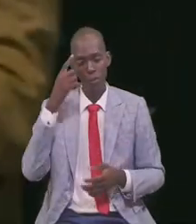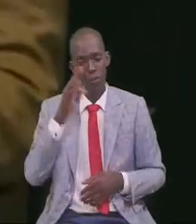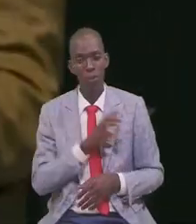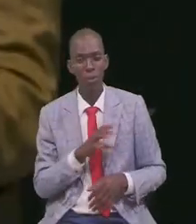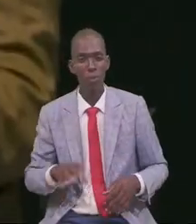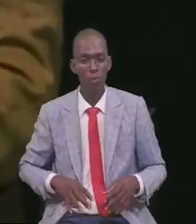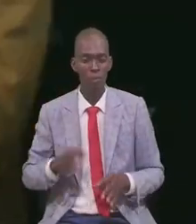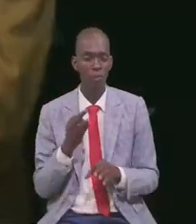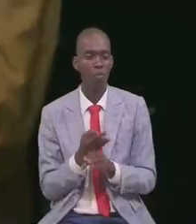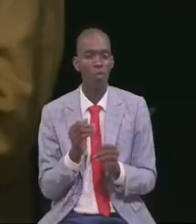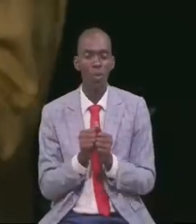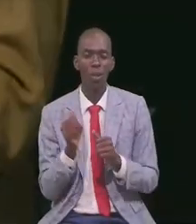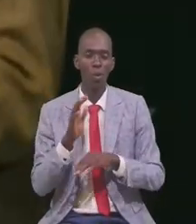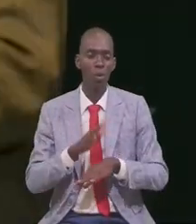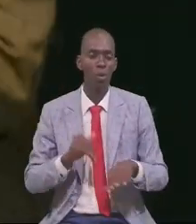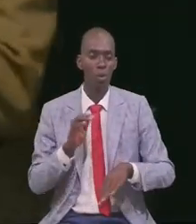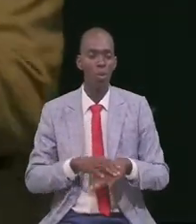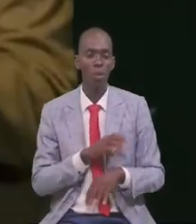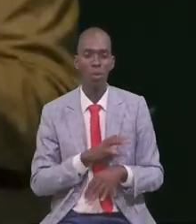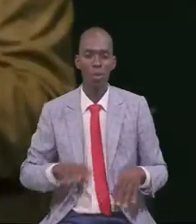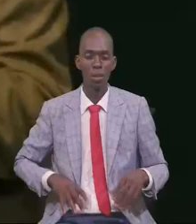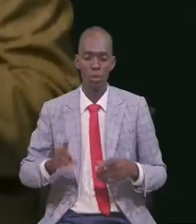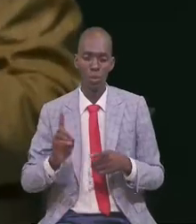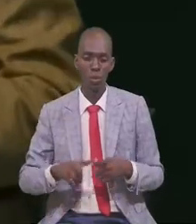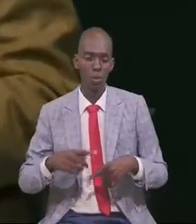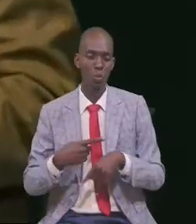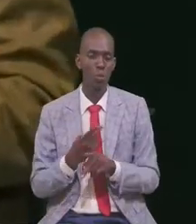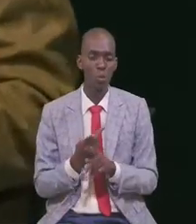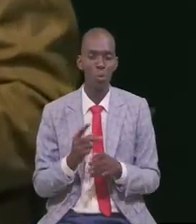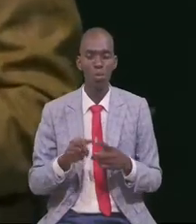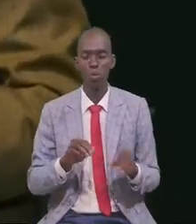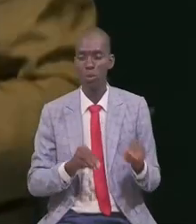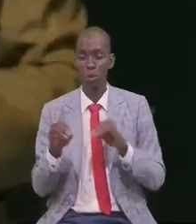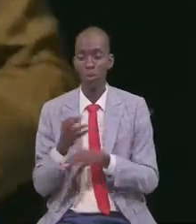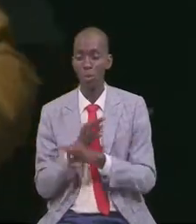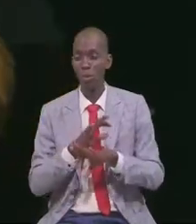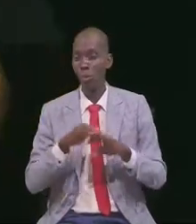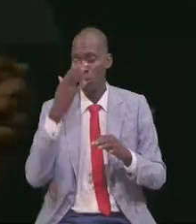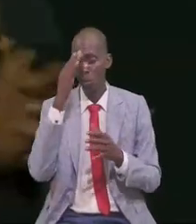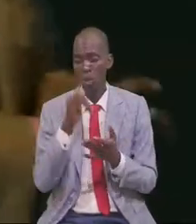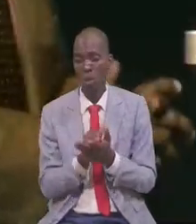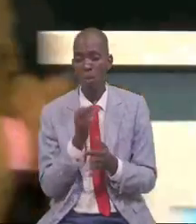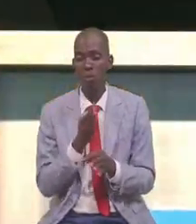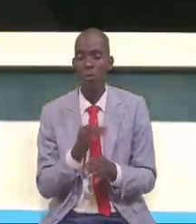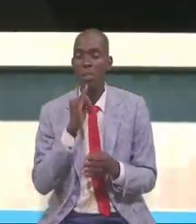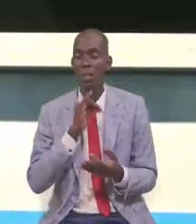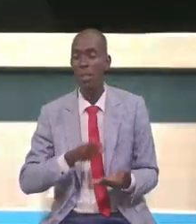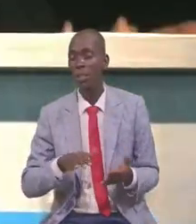le pardon, pour être affranchi. Est-ce que tu sais que cette foi est morte? La foi